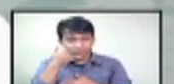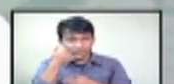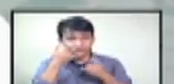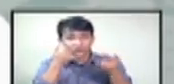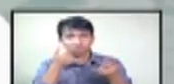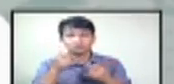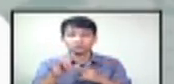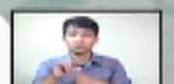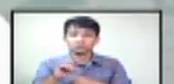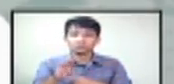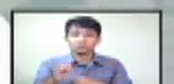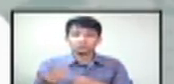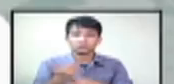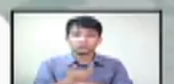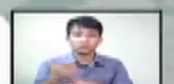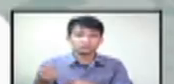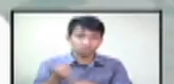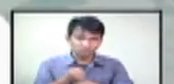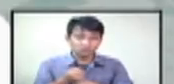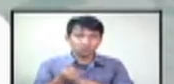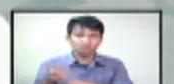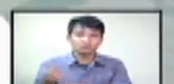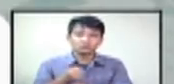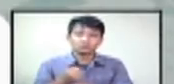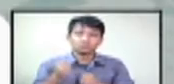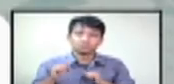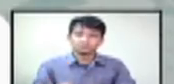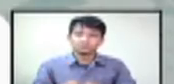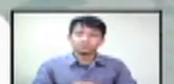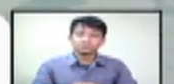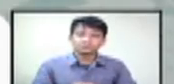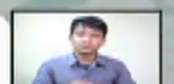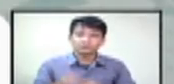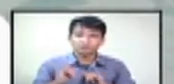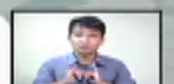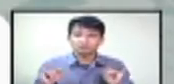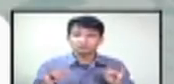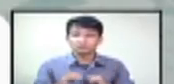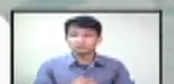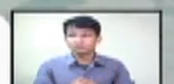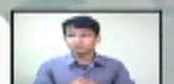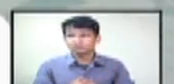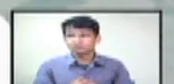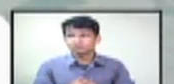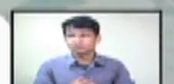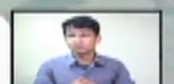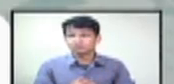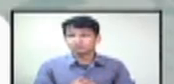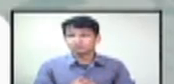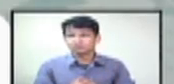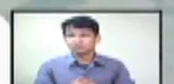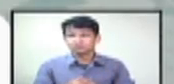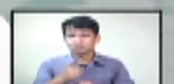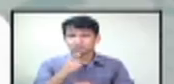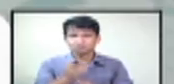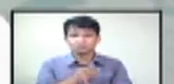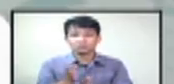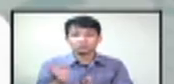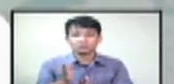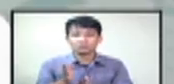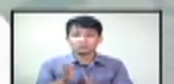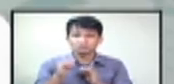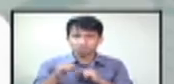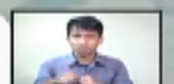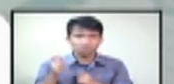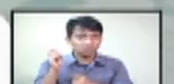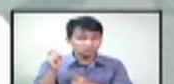labor attaché natin dyan para kunin sila. Yun. Sige, so, sir, tulad ng dati. Kumbaga, strategy lang natin para lang